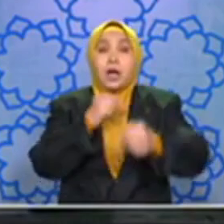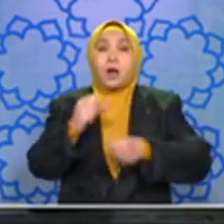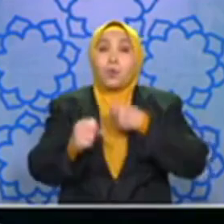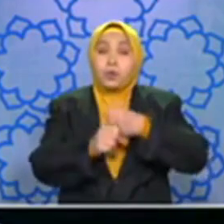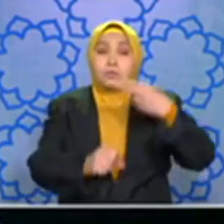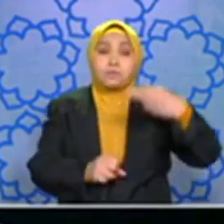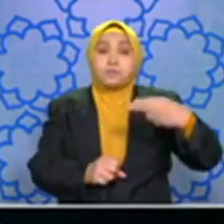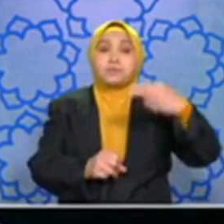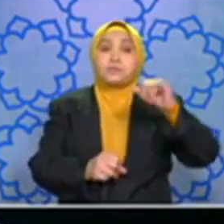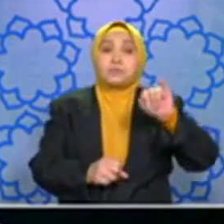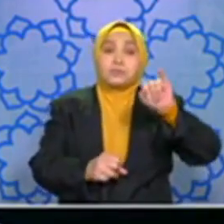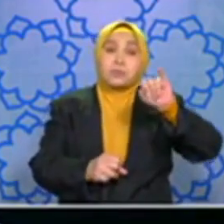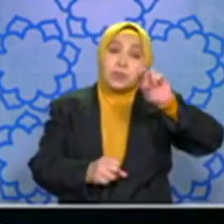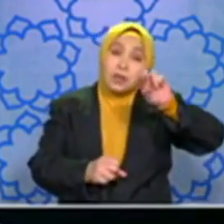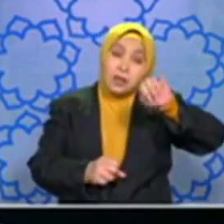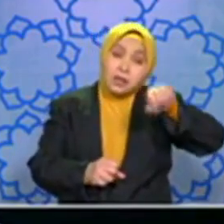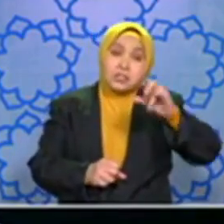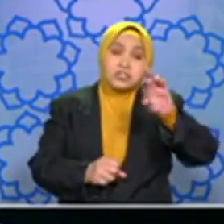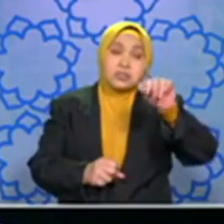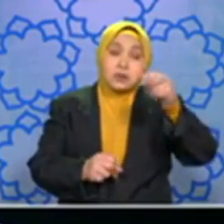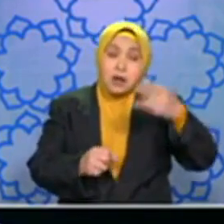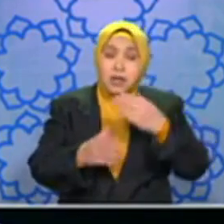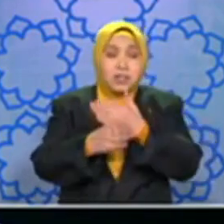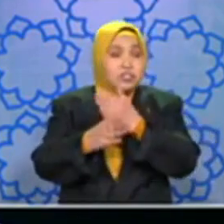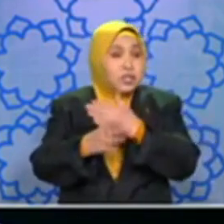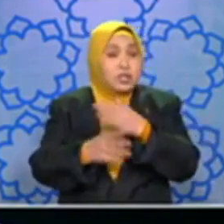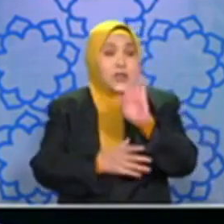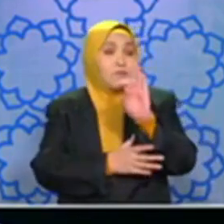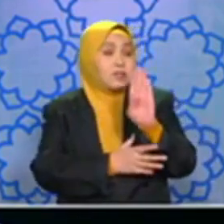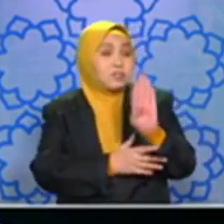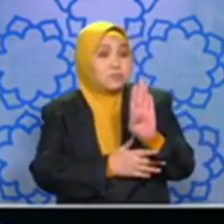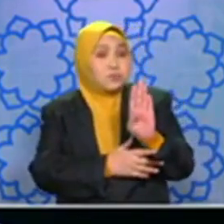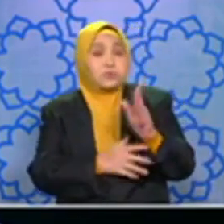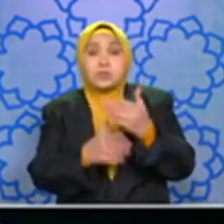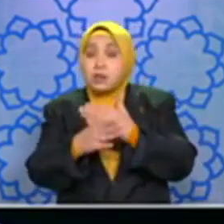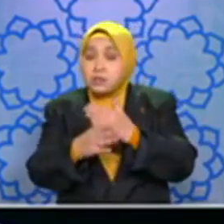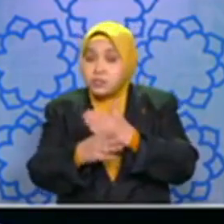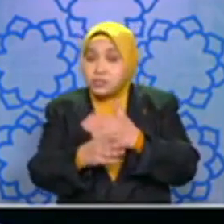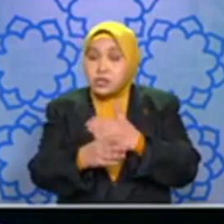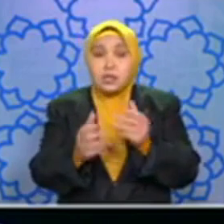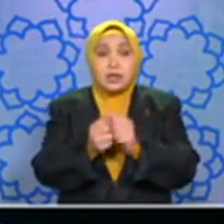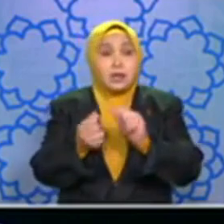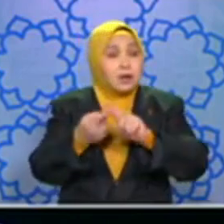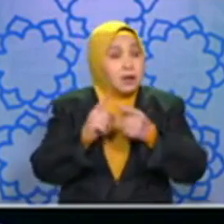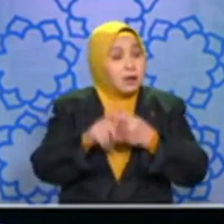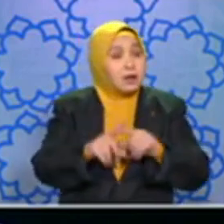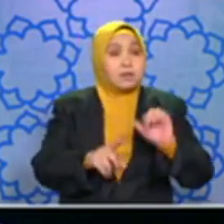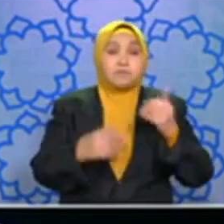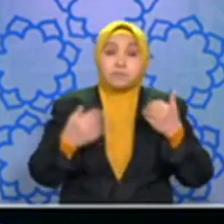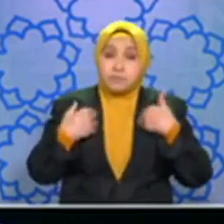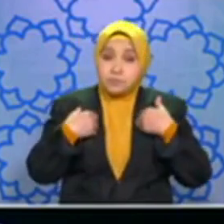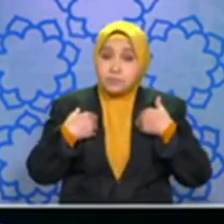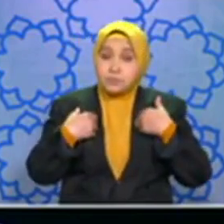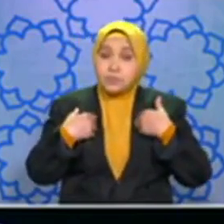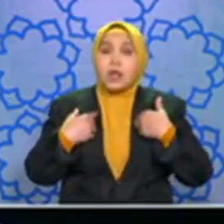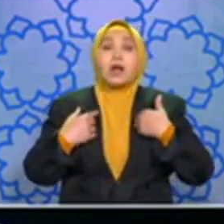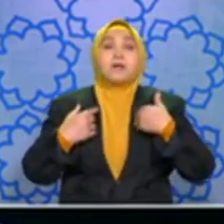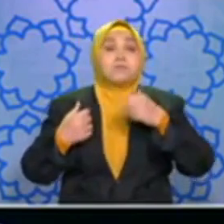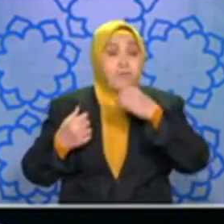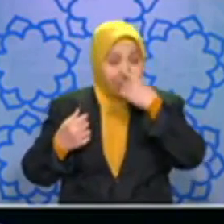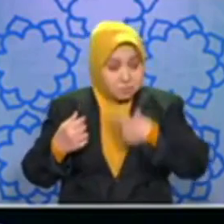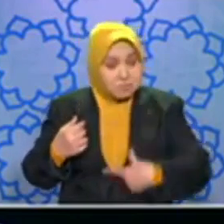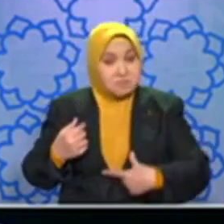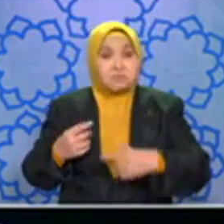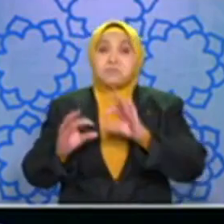adalah tahun bersama dengan tuan-tuan yang share di Facebook, jemput sama-sama share bersama rakan-rakan yang ada, agar diri keluarga kita